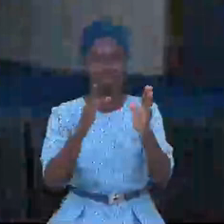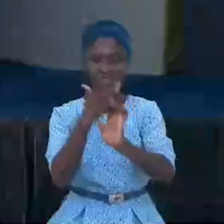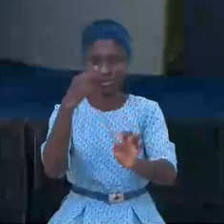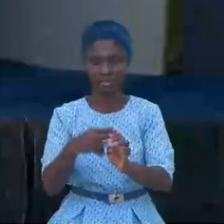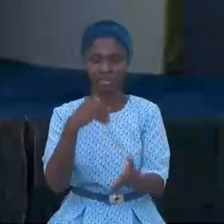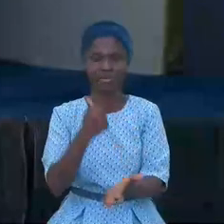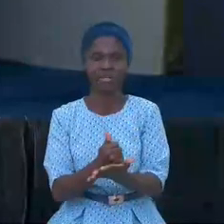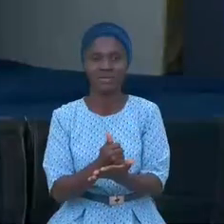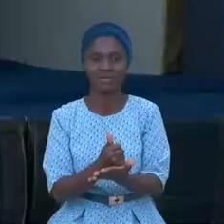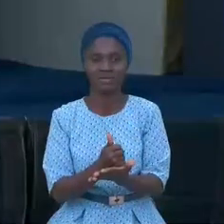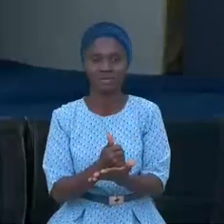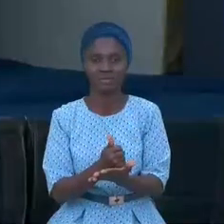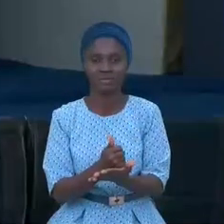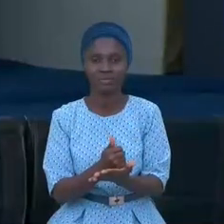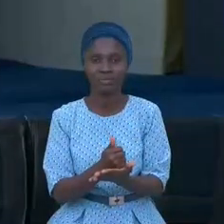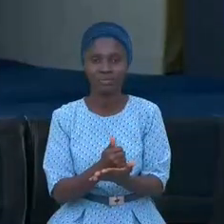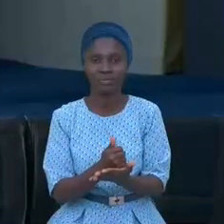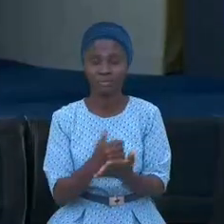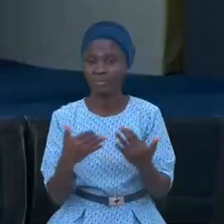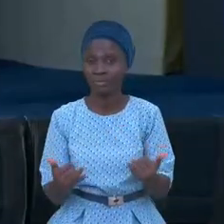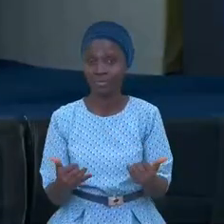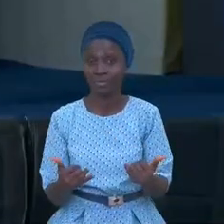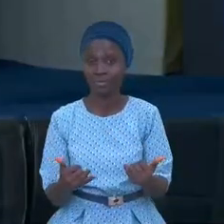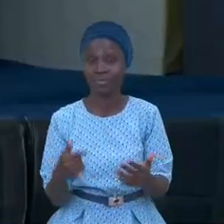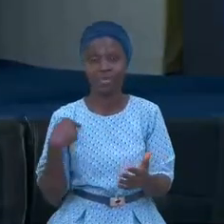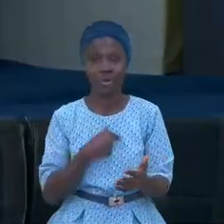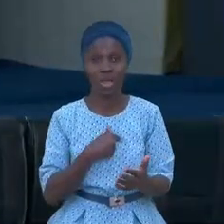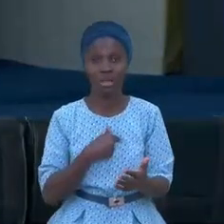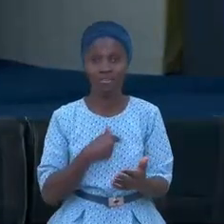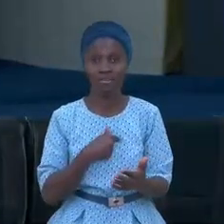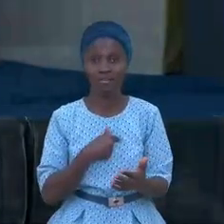Jésus. Maintenant, levez